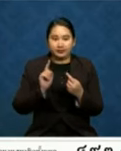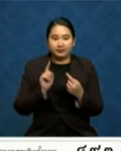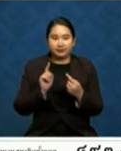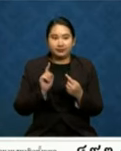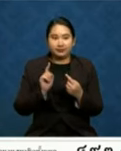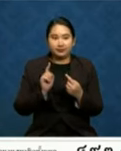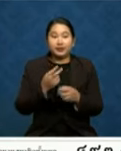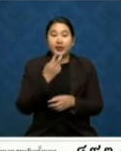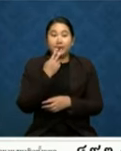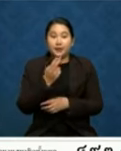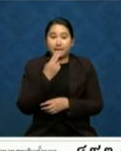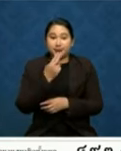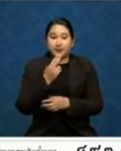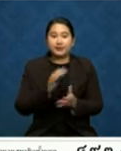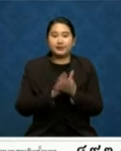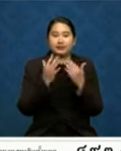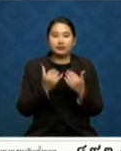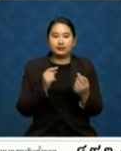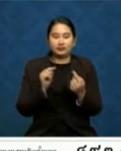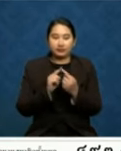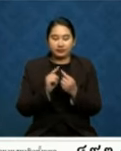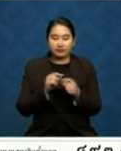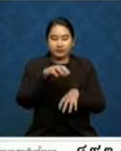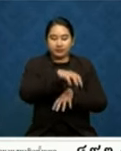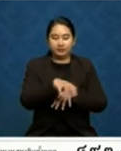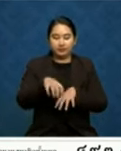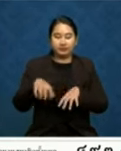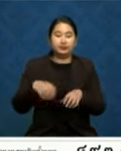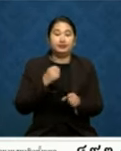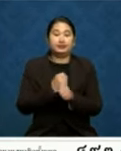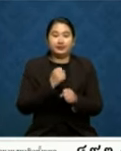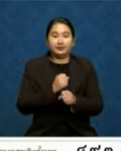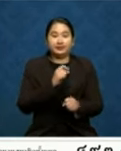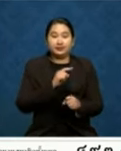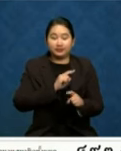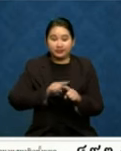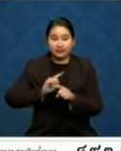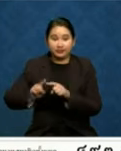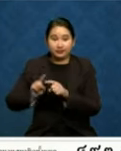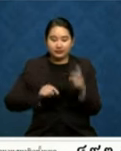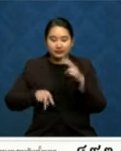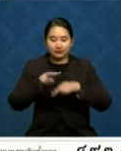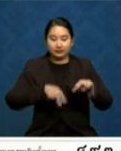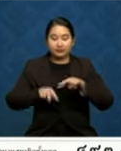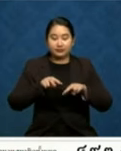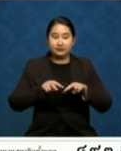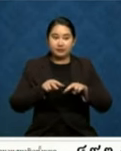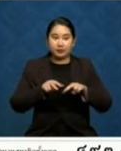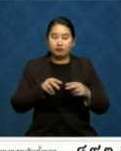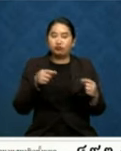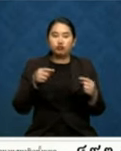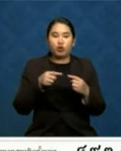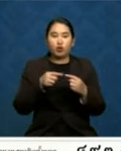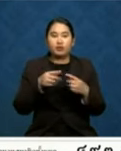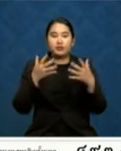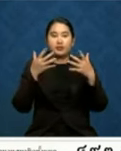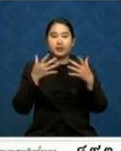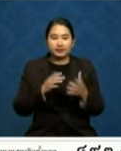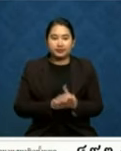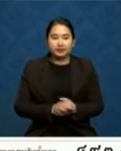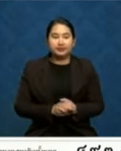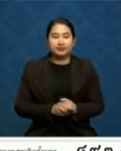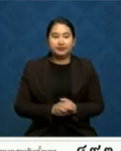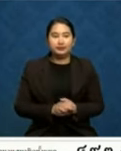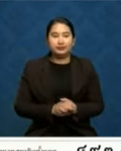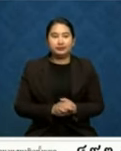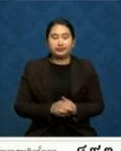ยาสูบเนี่ยค่ะรวมทั้งหน่วยงานต่างๆเนี่ยค่ะไม่ได้ดูแลเกษตรกรโดยตรงนะคะแล้ว